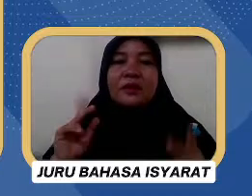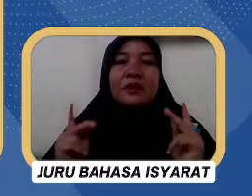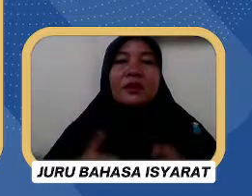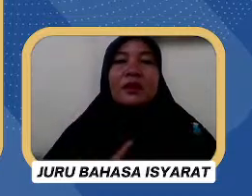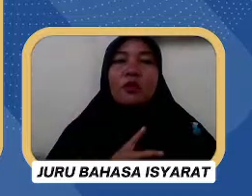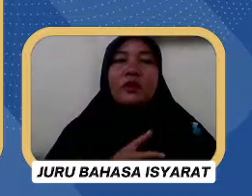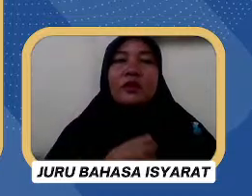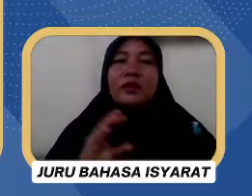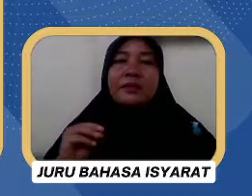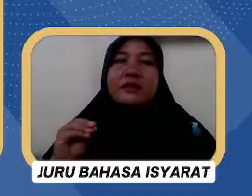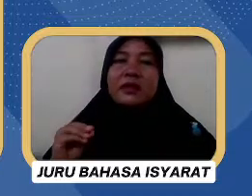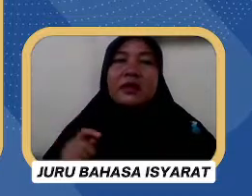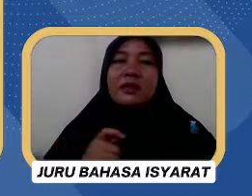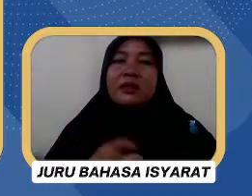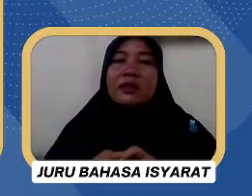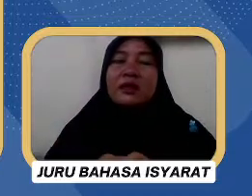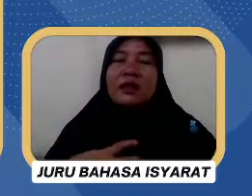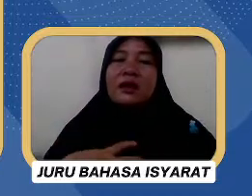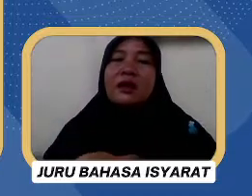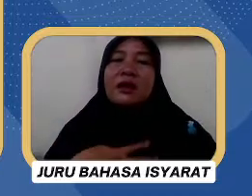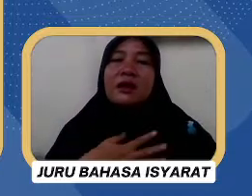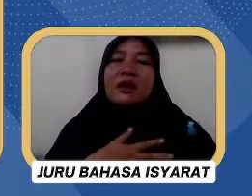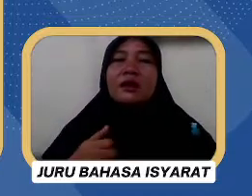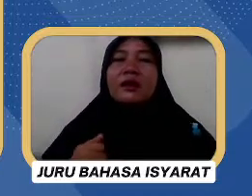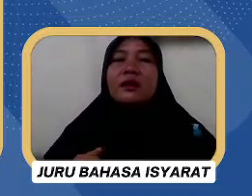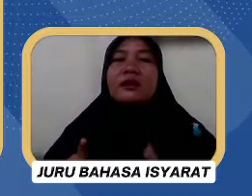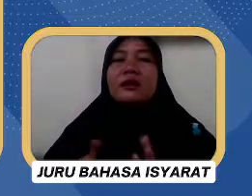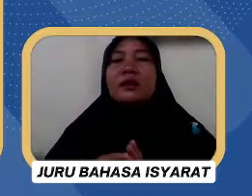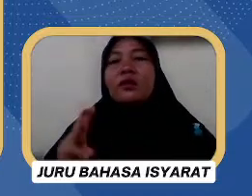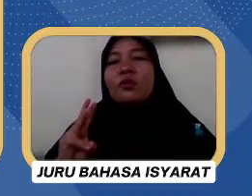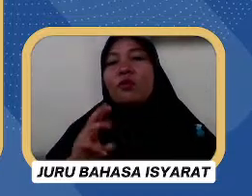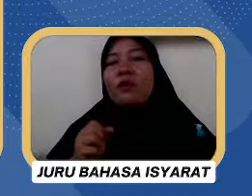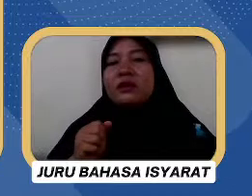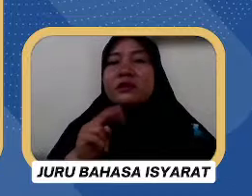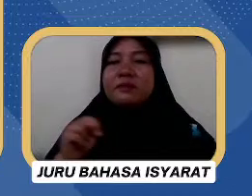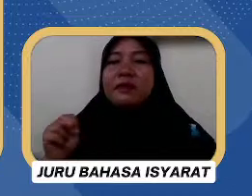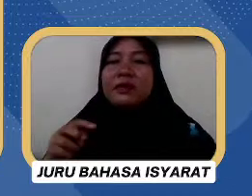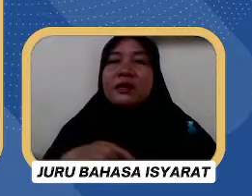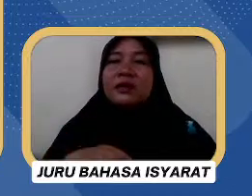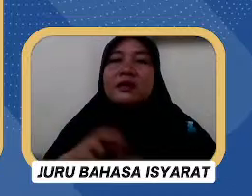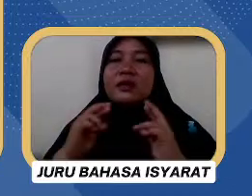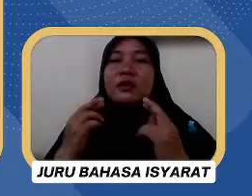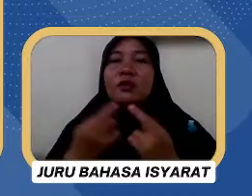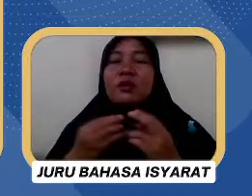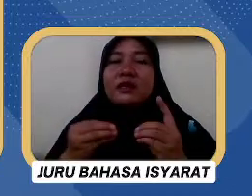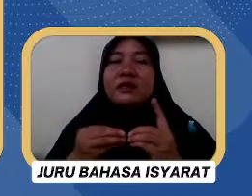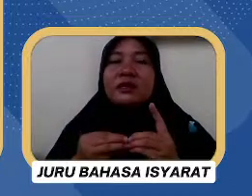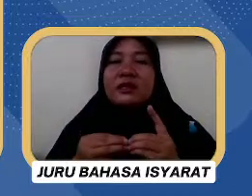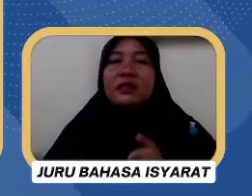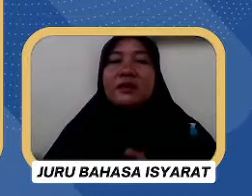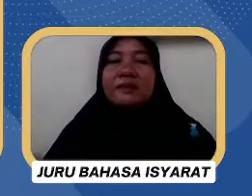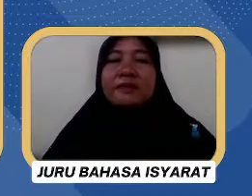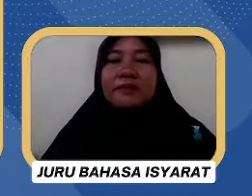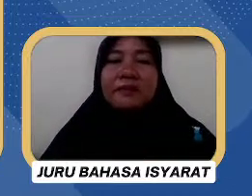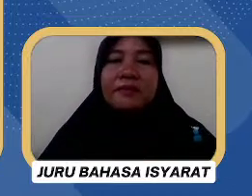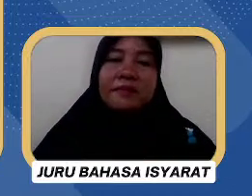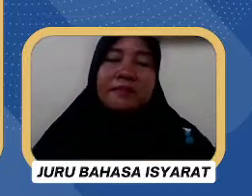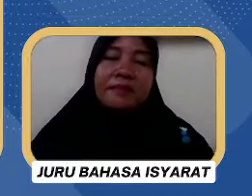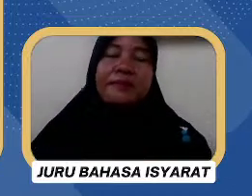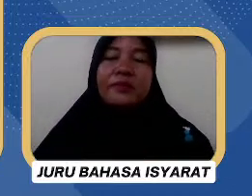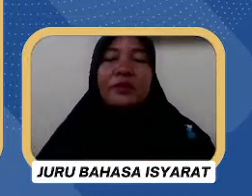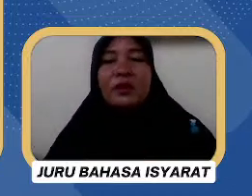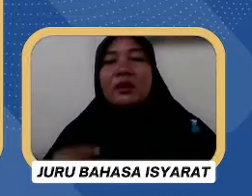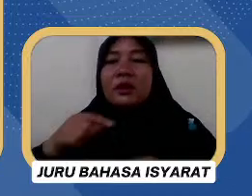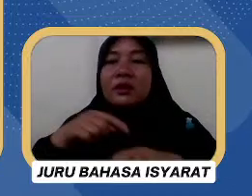kewajiban, apa saja sih tadi sudah juga dijelaskan oleh Bapak Karasumo, Pak Ervan, Pak Sugiarto, ada di dalamnya itu etika, ada di dalamnya itu budaya, ada